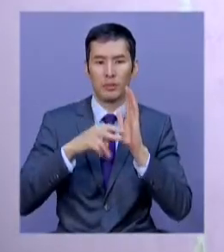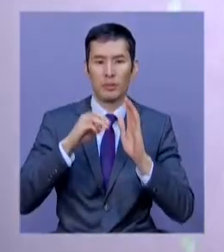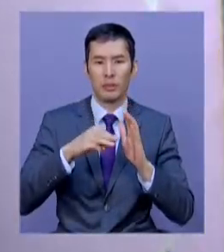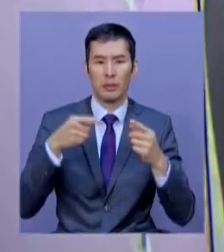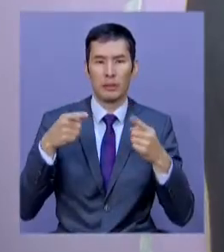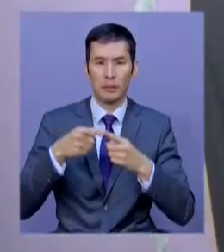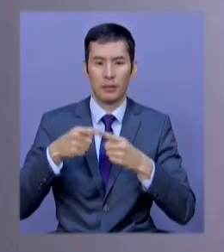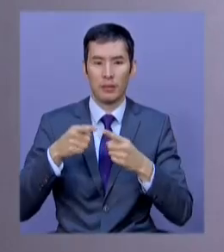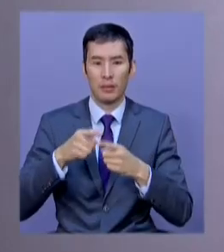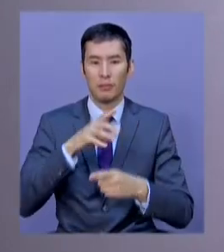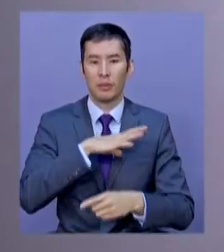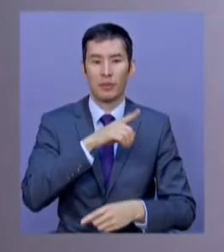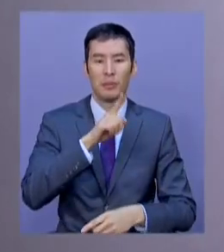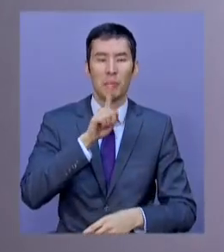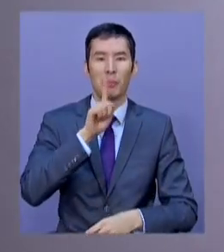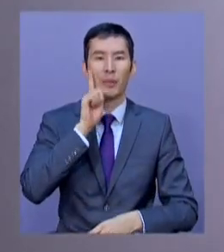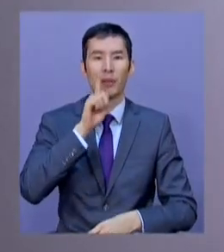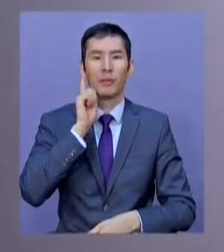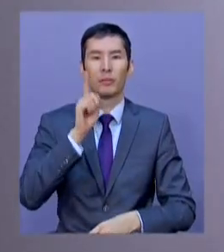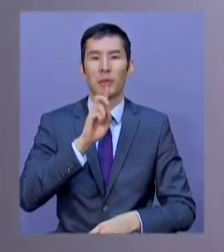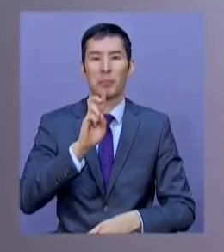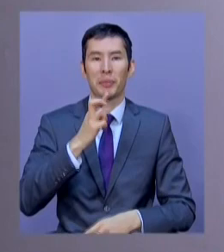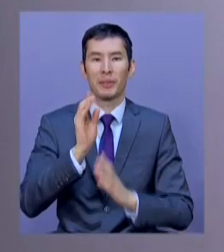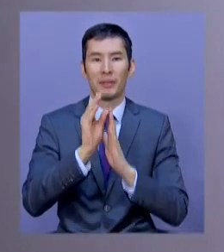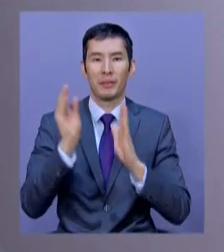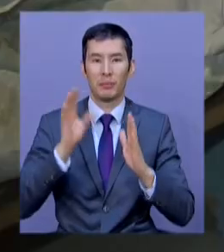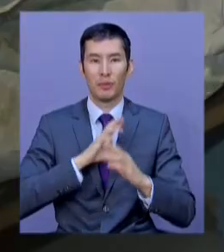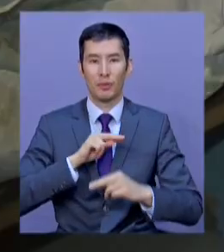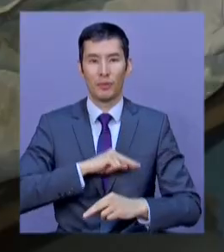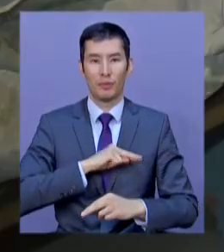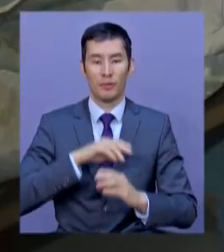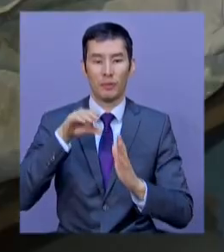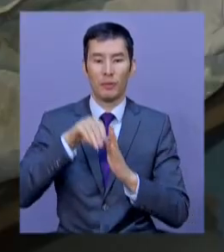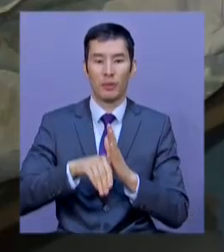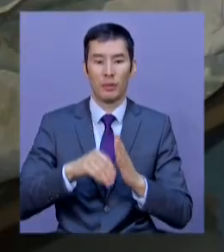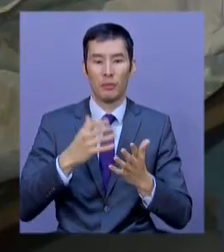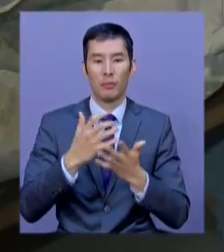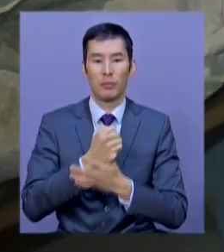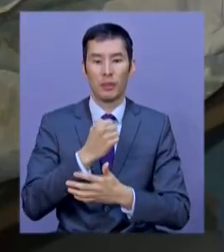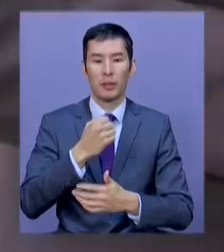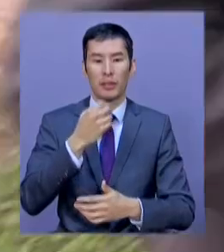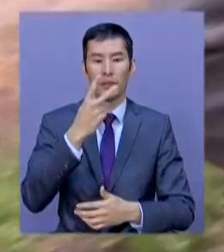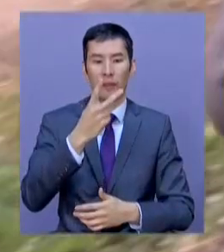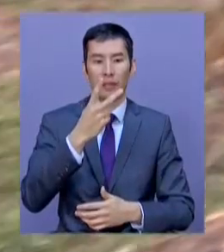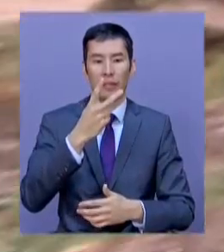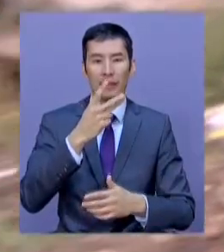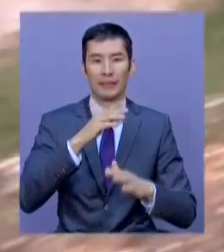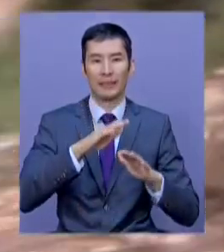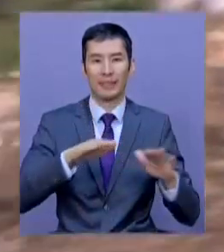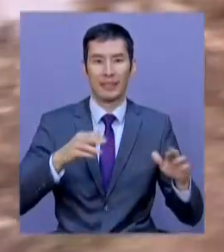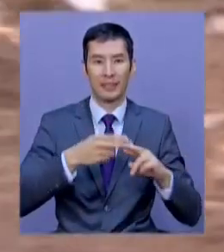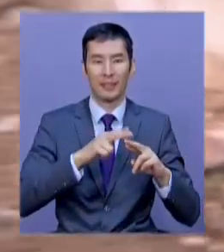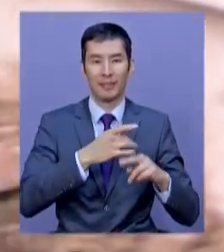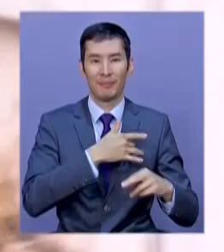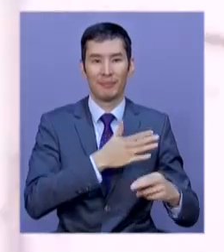шүкіршілігі. Жас күнінде кітапханашы болып жұмыс істеген екен. Құрсақ көтер алмаған соң, бір емес, екі бірдей ұлды асырап алып, бауырына басқан. Әуелгіде